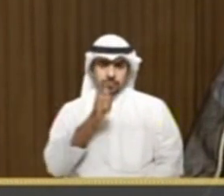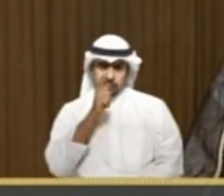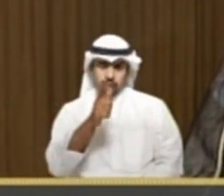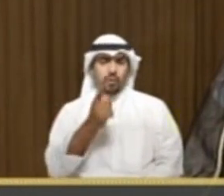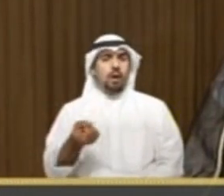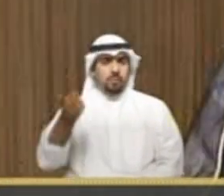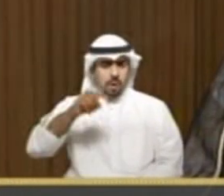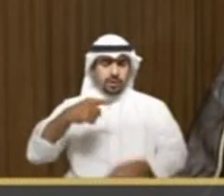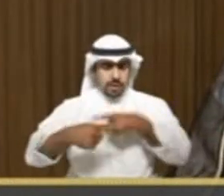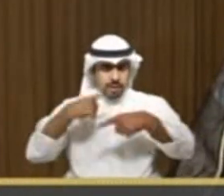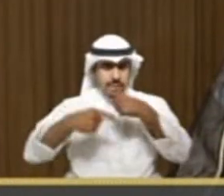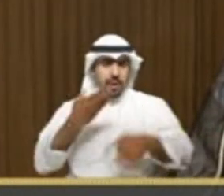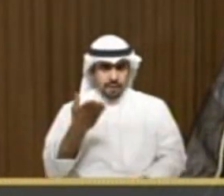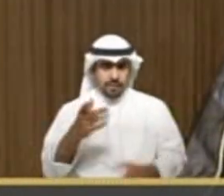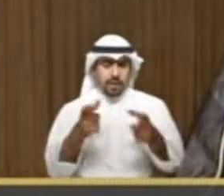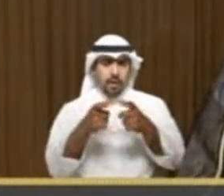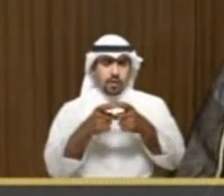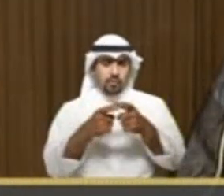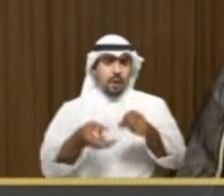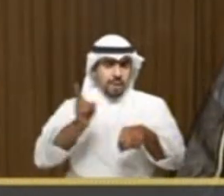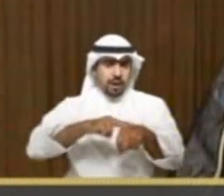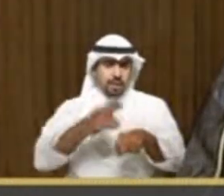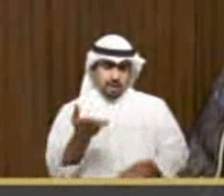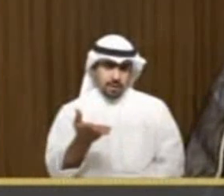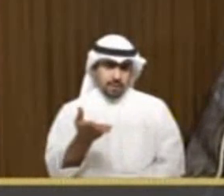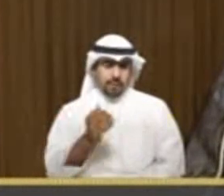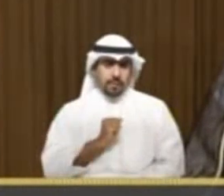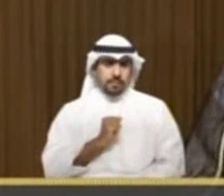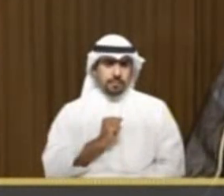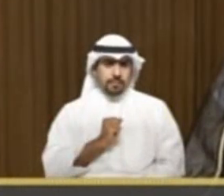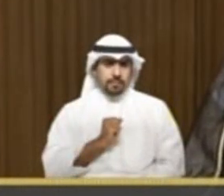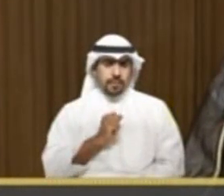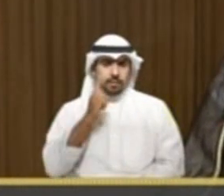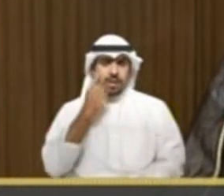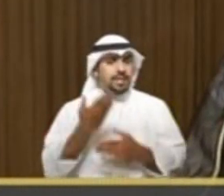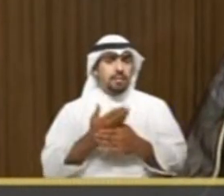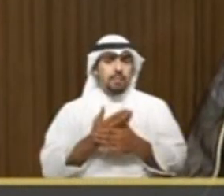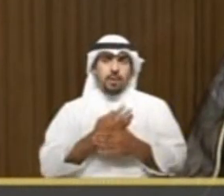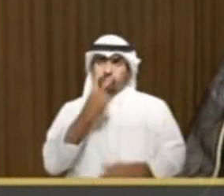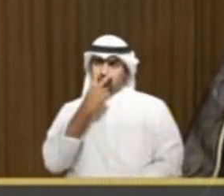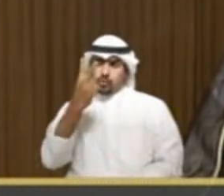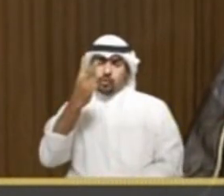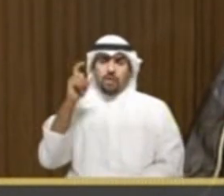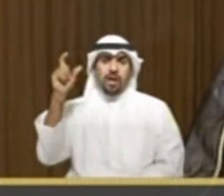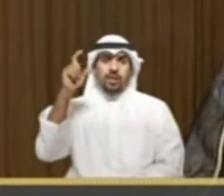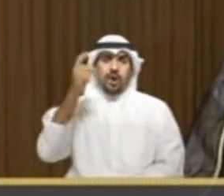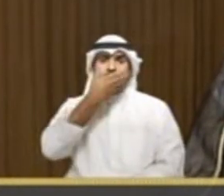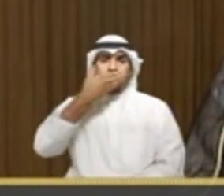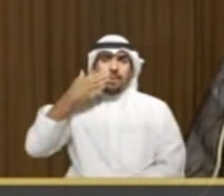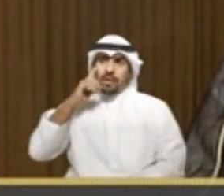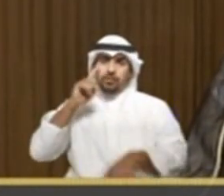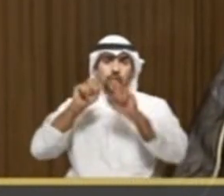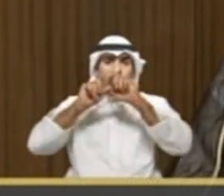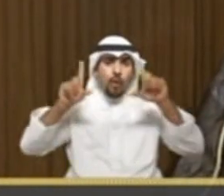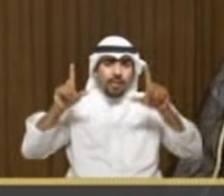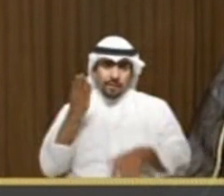فسيتم انعقاد اجتماع الهيئة غدا التماسا لرؤية هلال شهر رمضان،